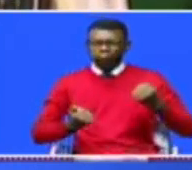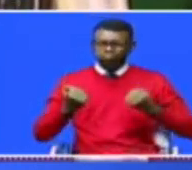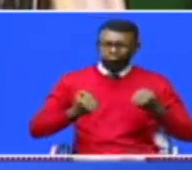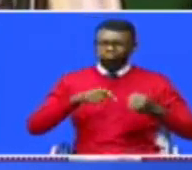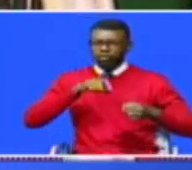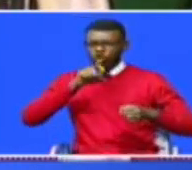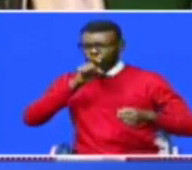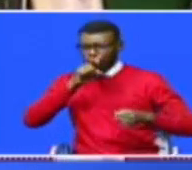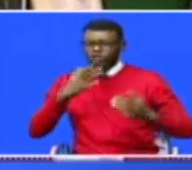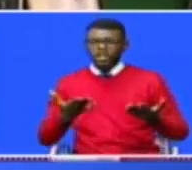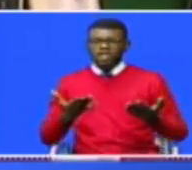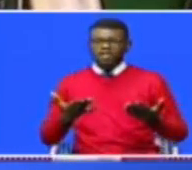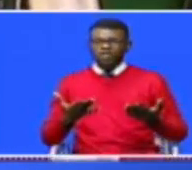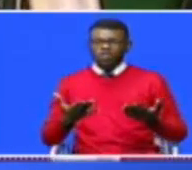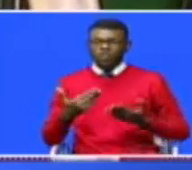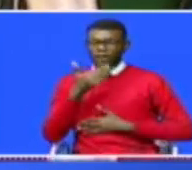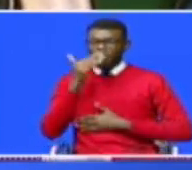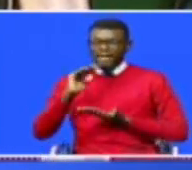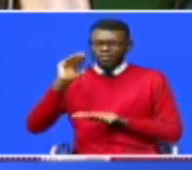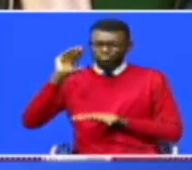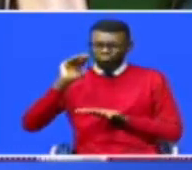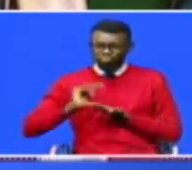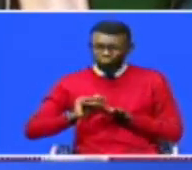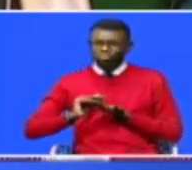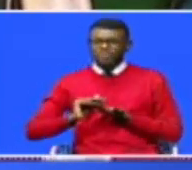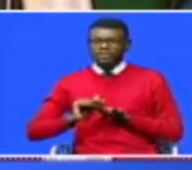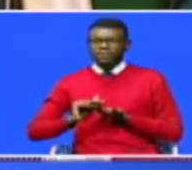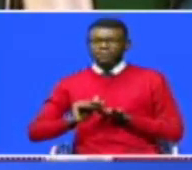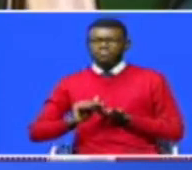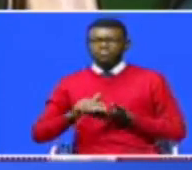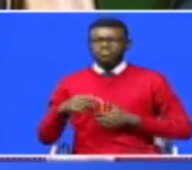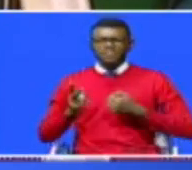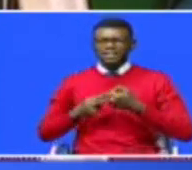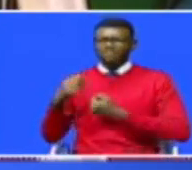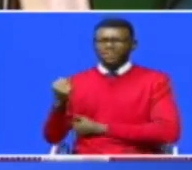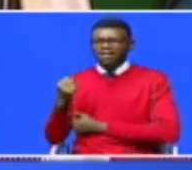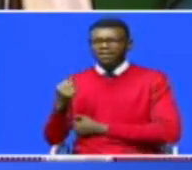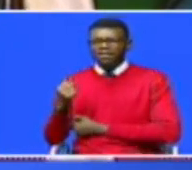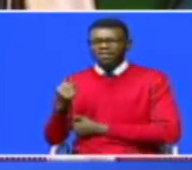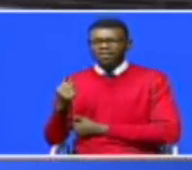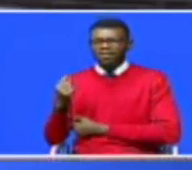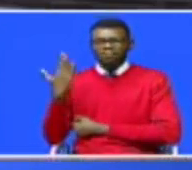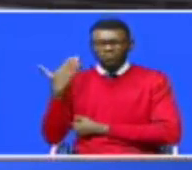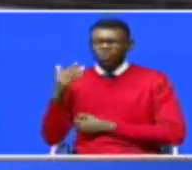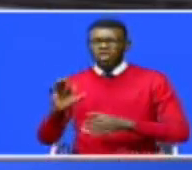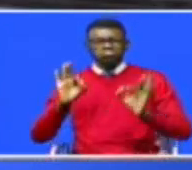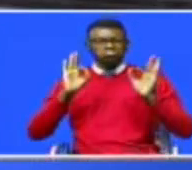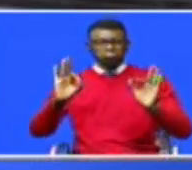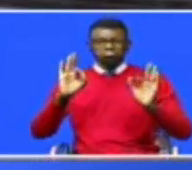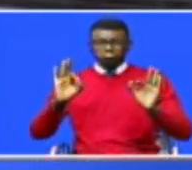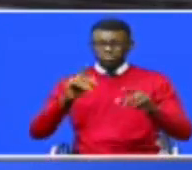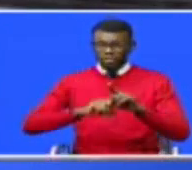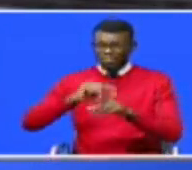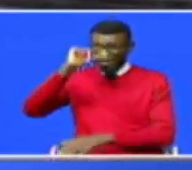Tungependelea angalau ipunguzwe chini, hata kama mali ilikuwa 75 ilikuwa poa. When the government